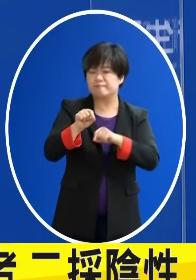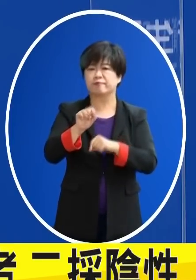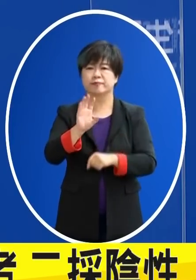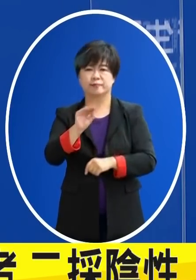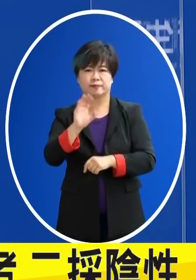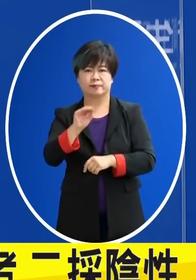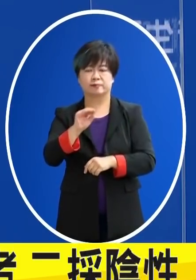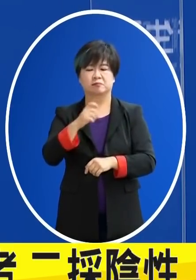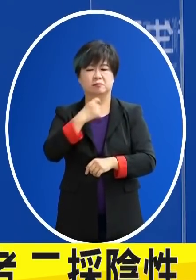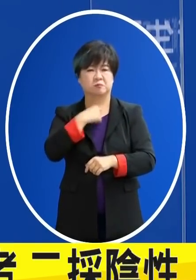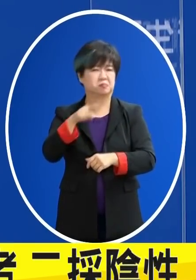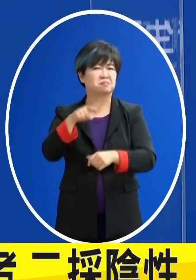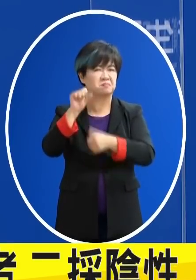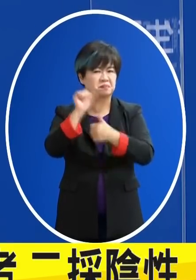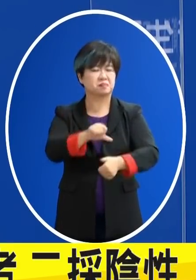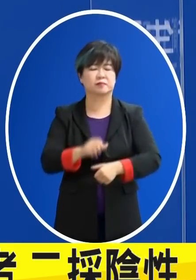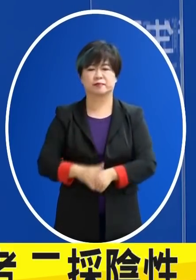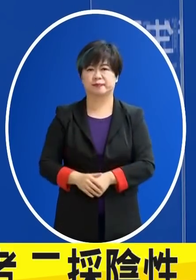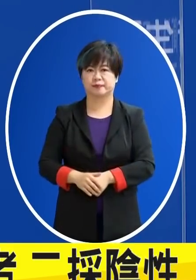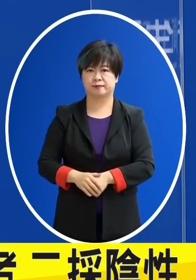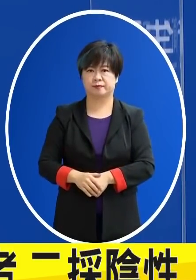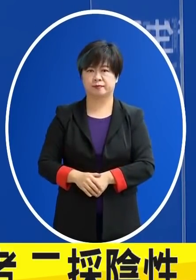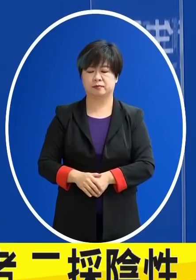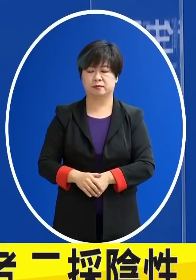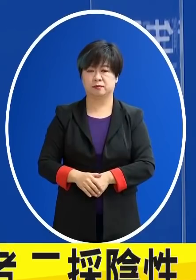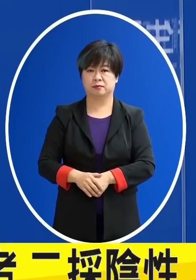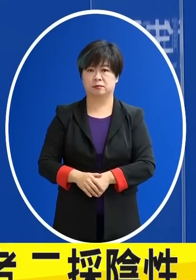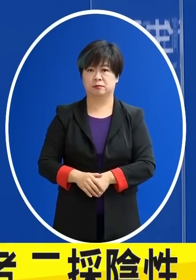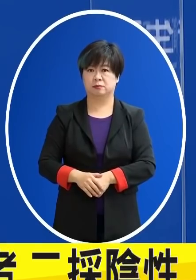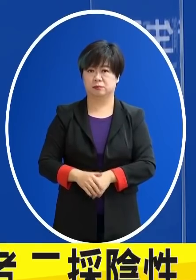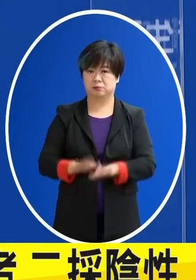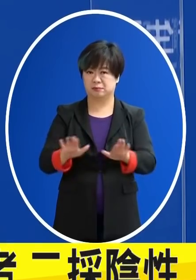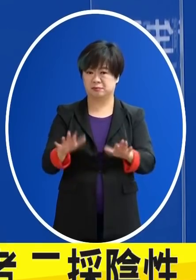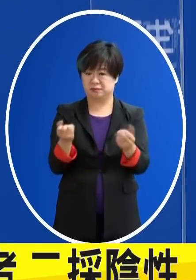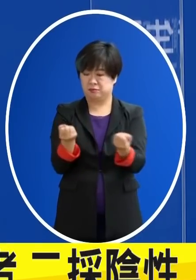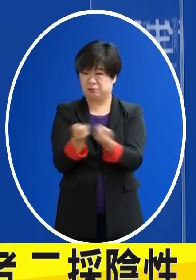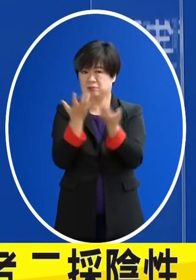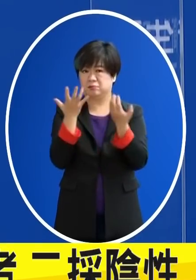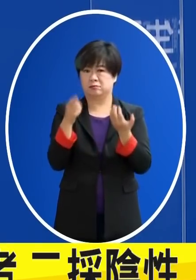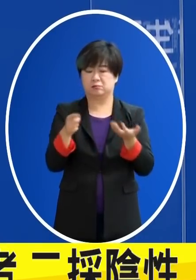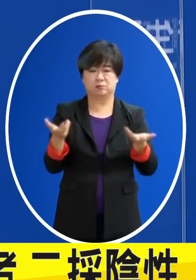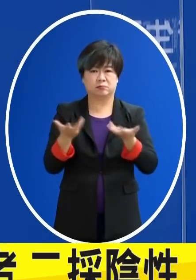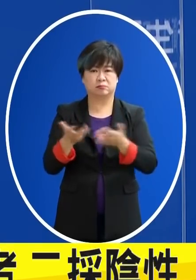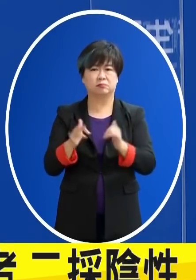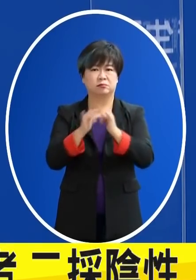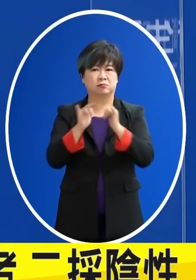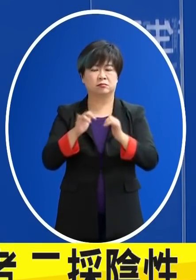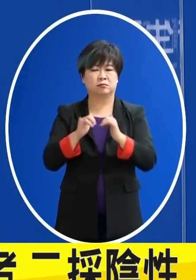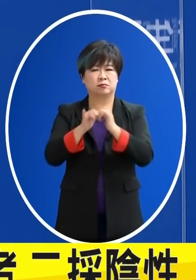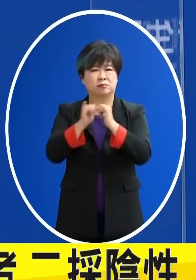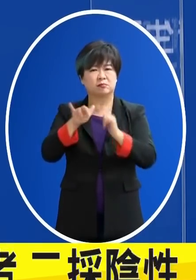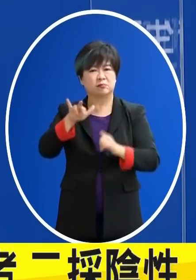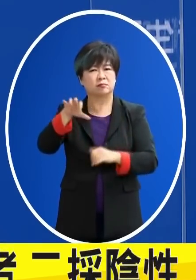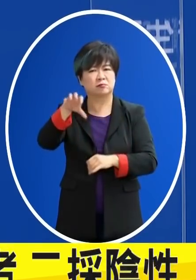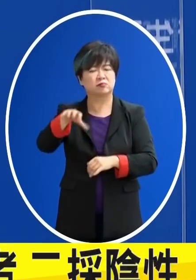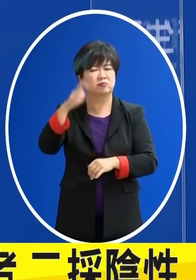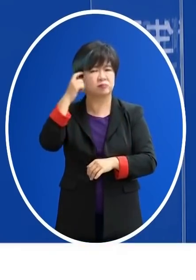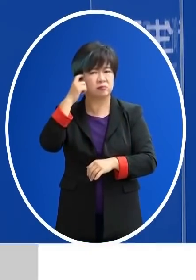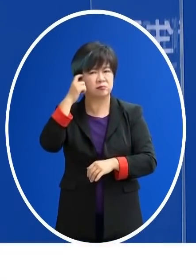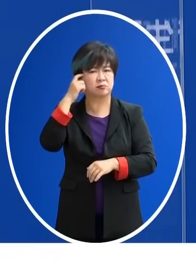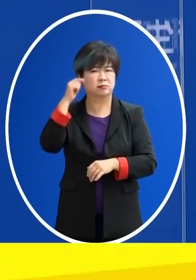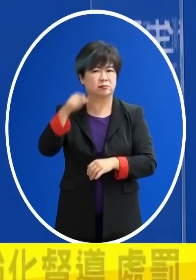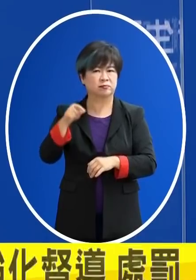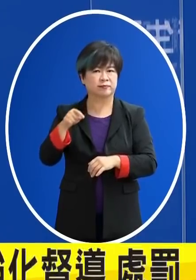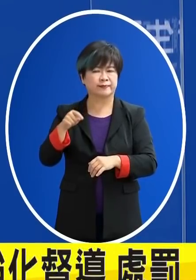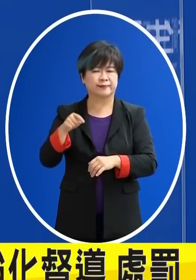这个惩处的部分。那就这个案件，那也民航局也已经初步认为，就这个案